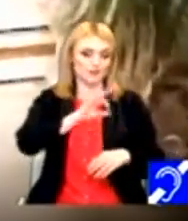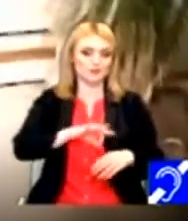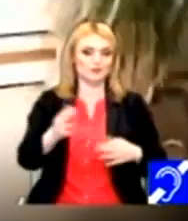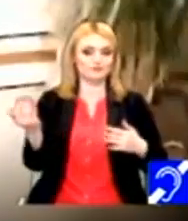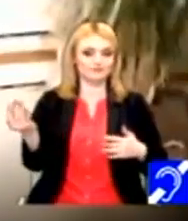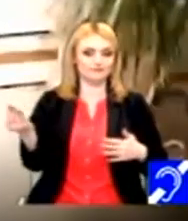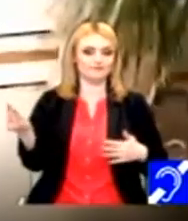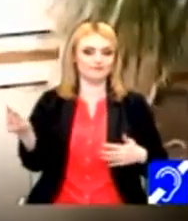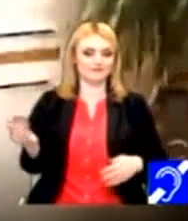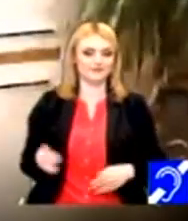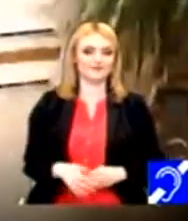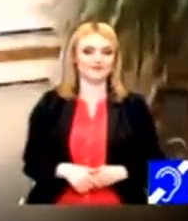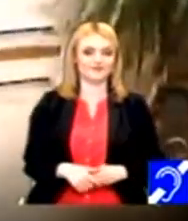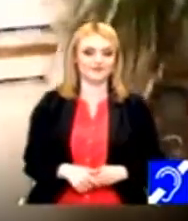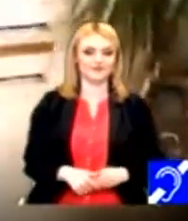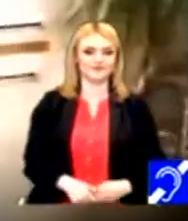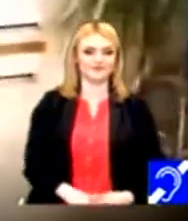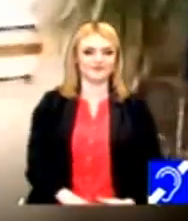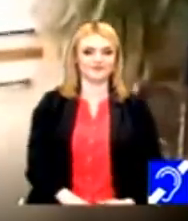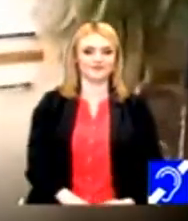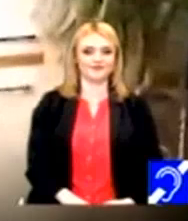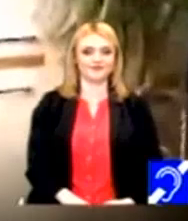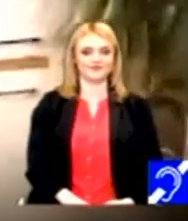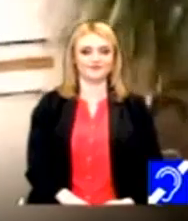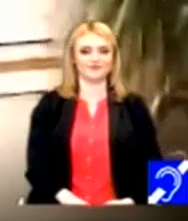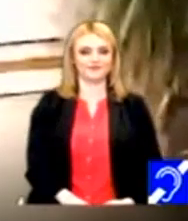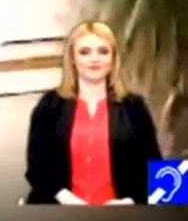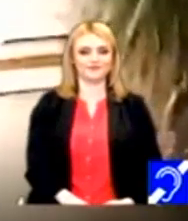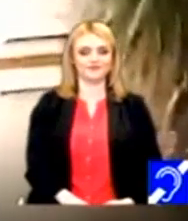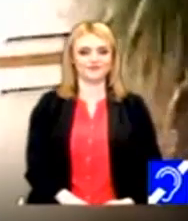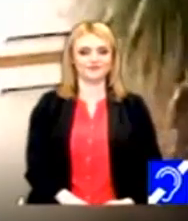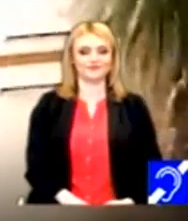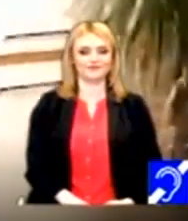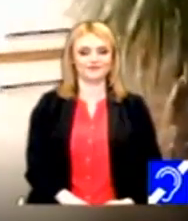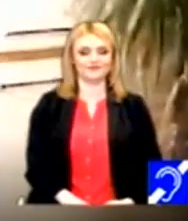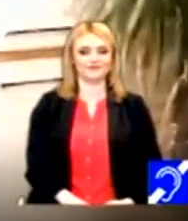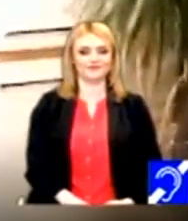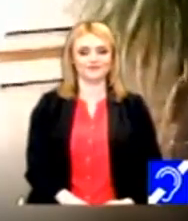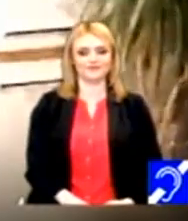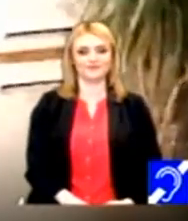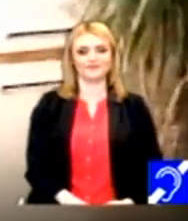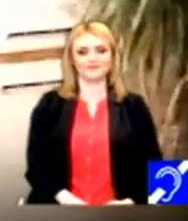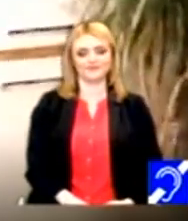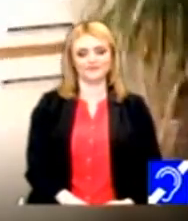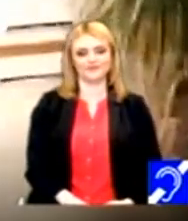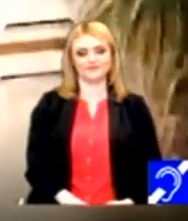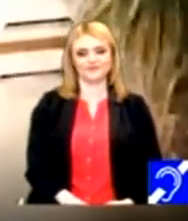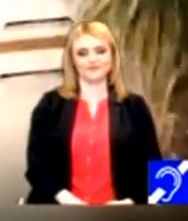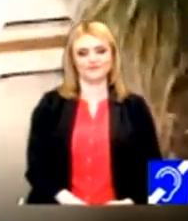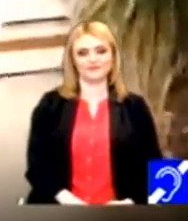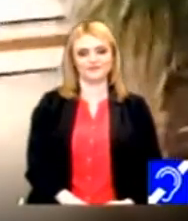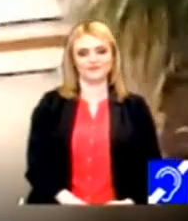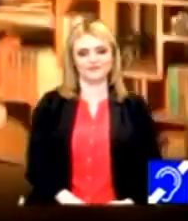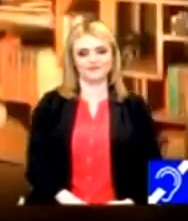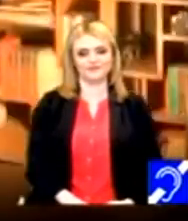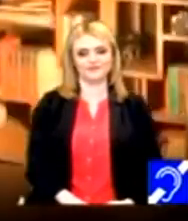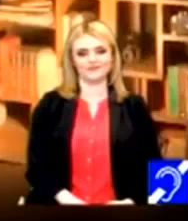Vedeți firul roșu, îl încălzește acum suprafața care va fi pliată. Problema cea mai mare e